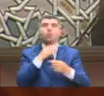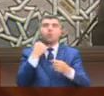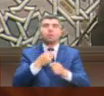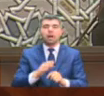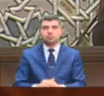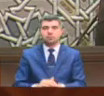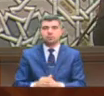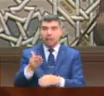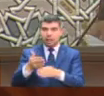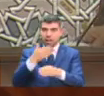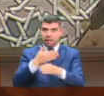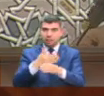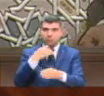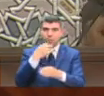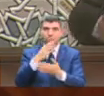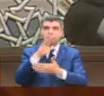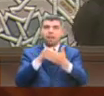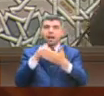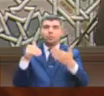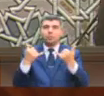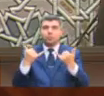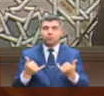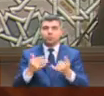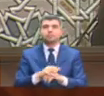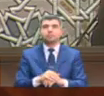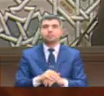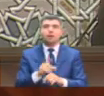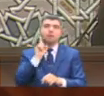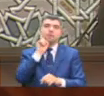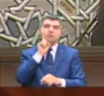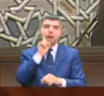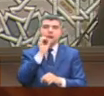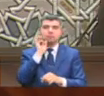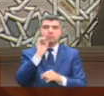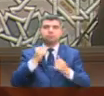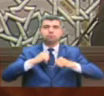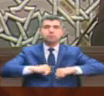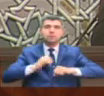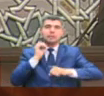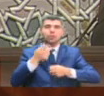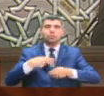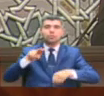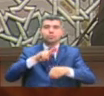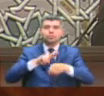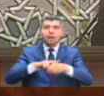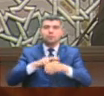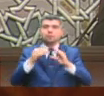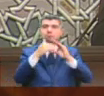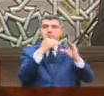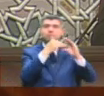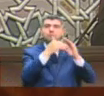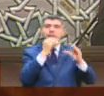وقبل الشروع في جدول الأعمال، أعطي الكلمة للسيدة الأمينة لتلاوة ملخص عن المراسلات الواردة على